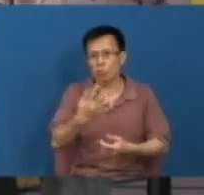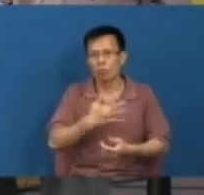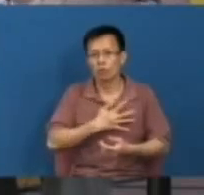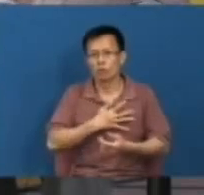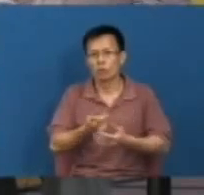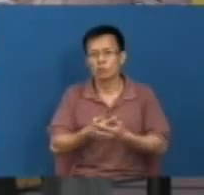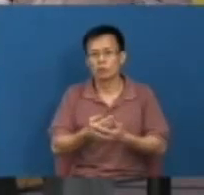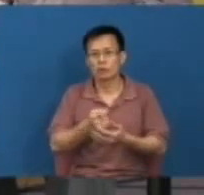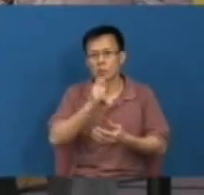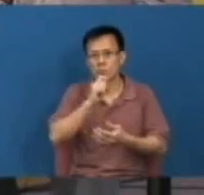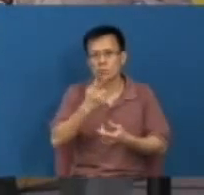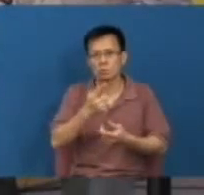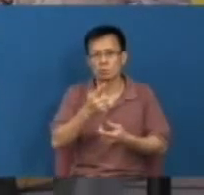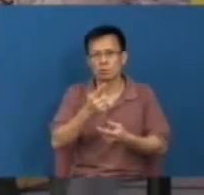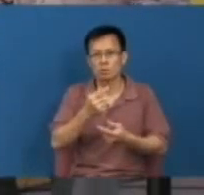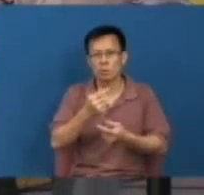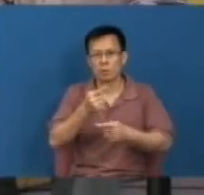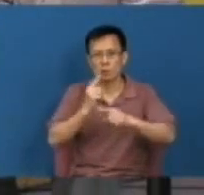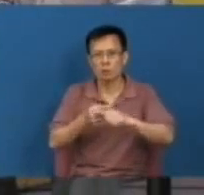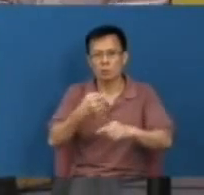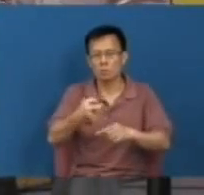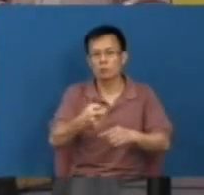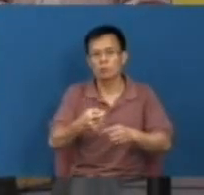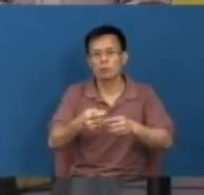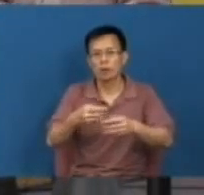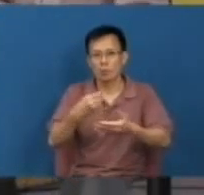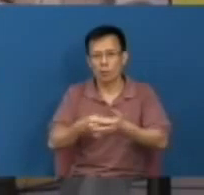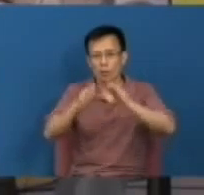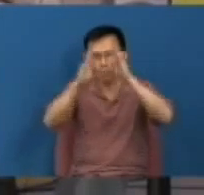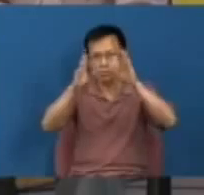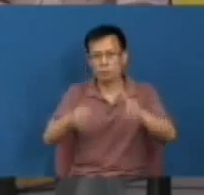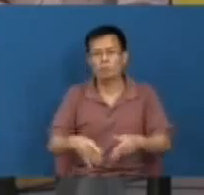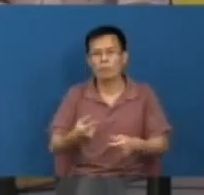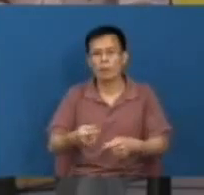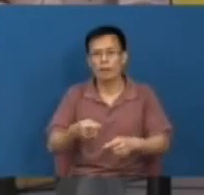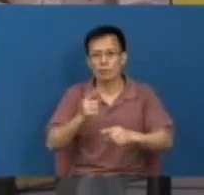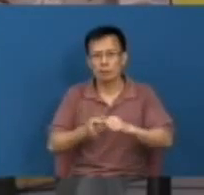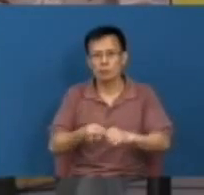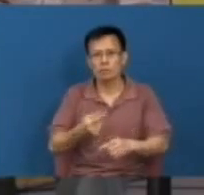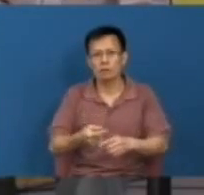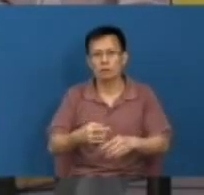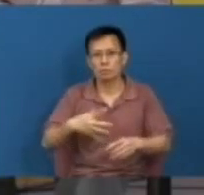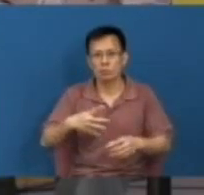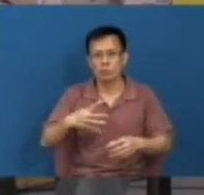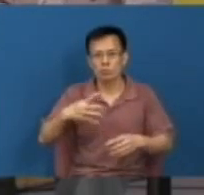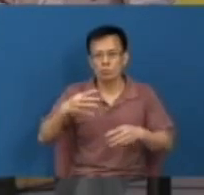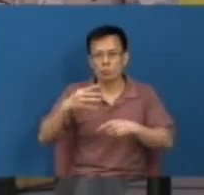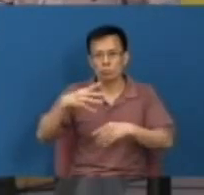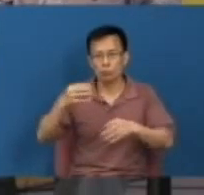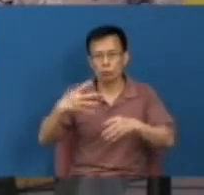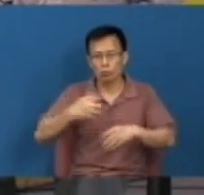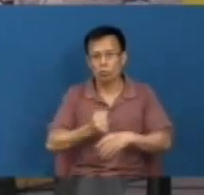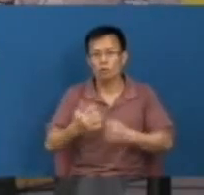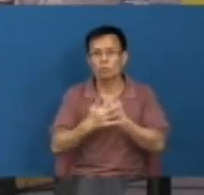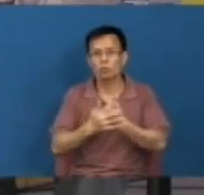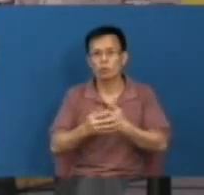解我哋用一個真，即係作為業主用真金白銀買個物業翻嚟，係應該得到呢個資產權嘅保障嘅？點解到今時今日，似